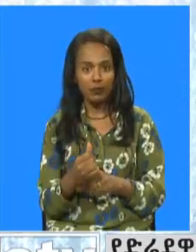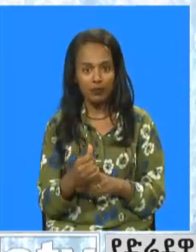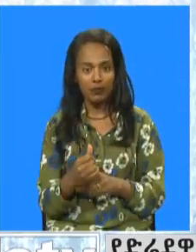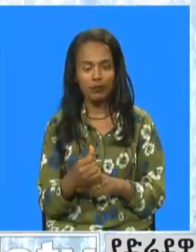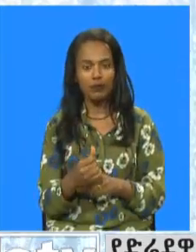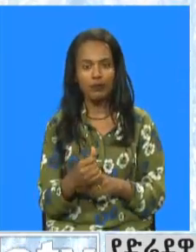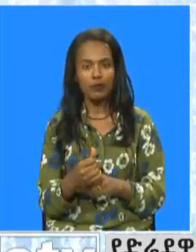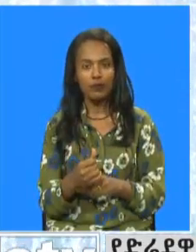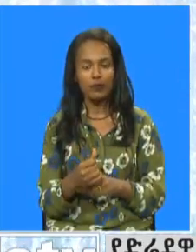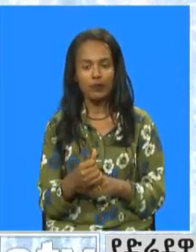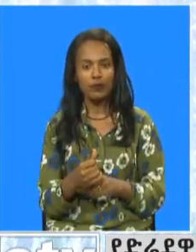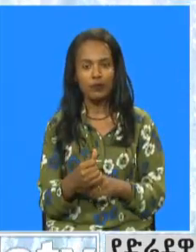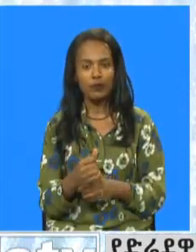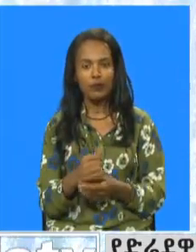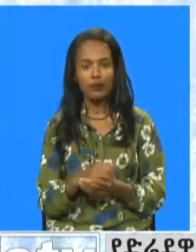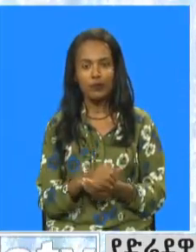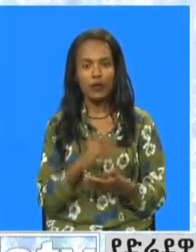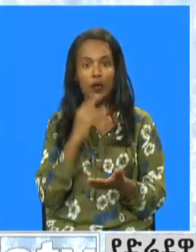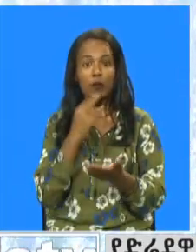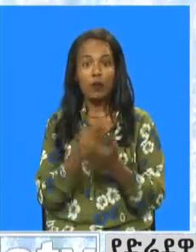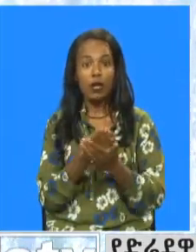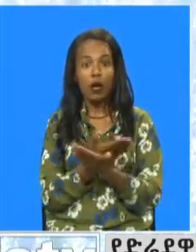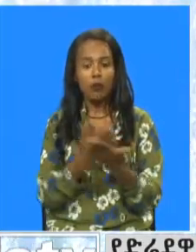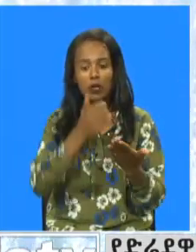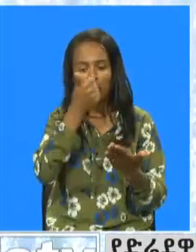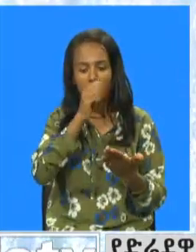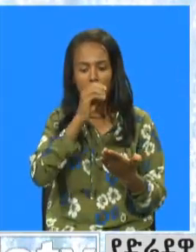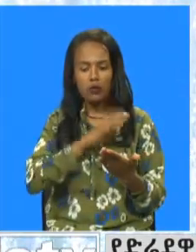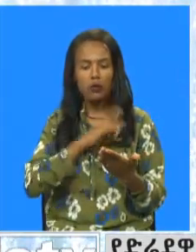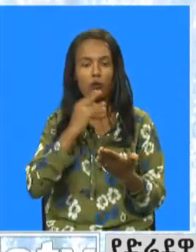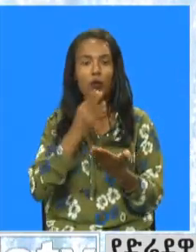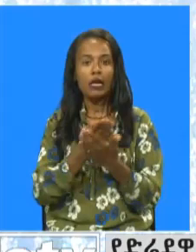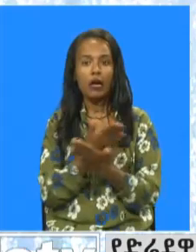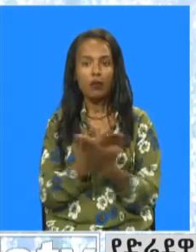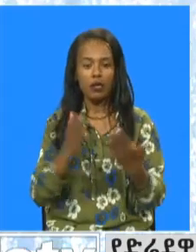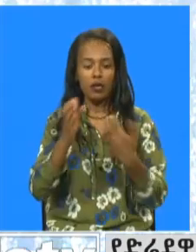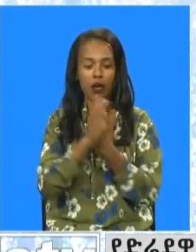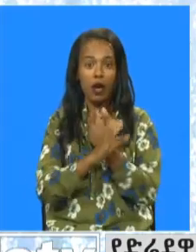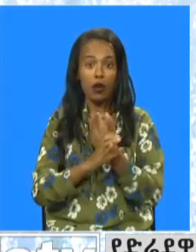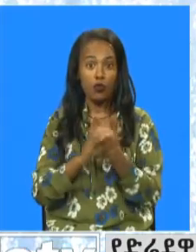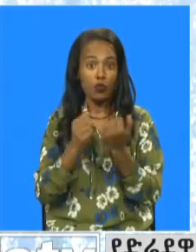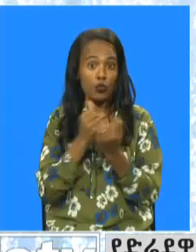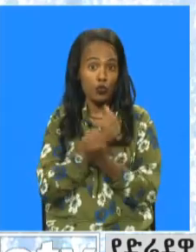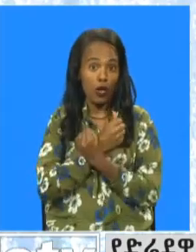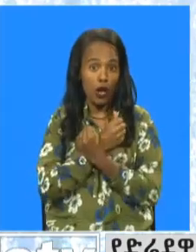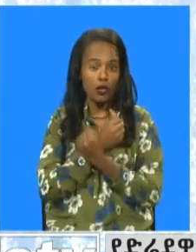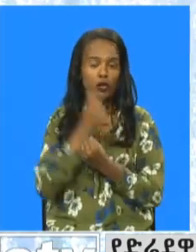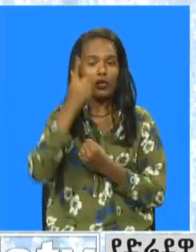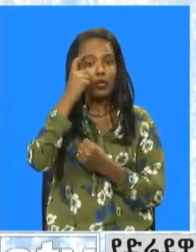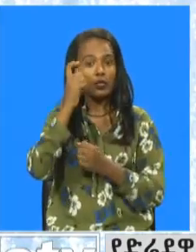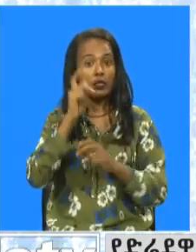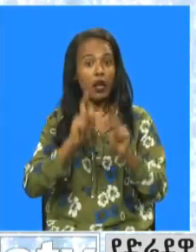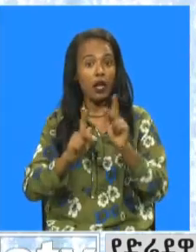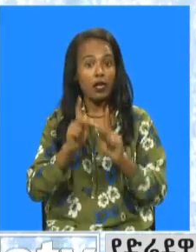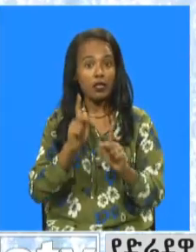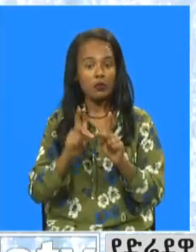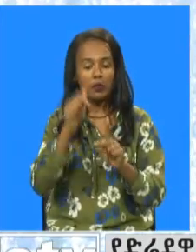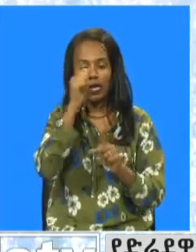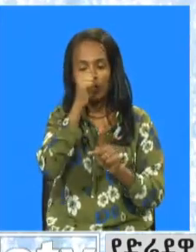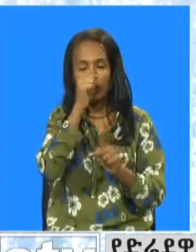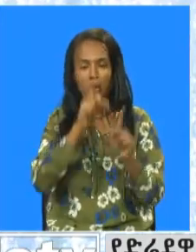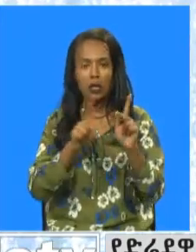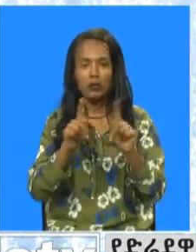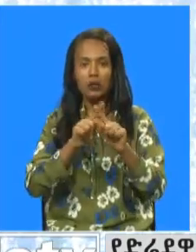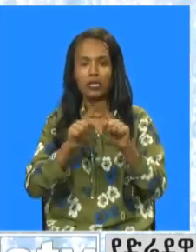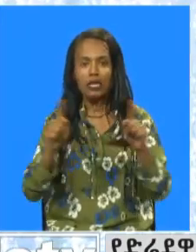መልካም ነገር ማንም ሰው መልካም ነገር ለሀገሩ ይወዳል። የትግራይ ህዝብ ከኢትዮጵያ ህዝብ